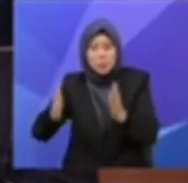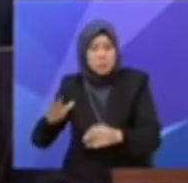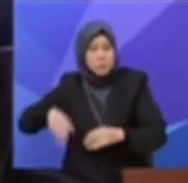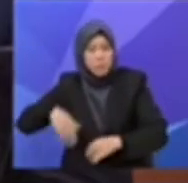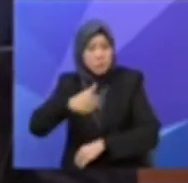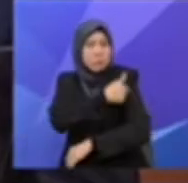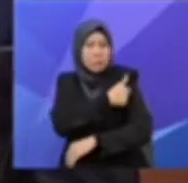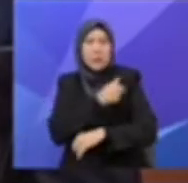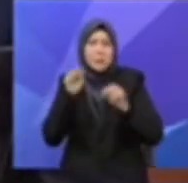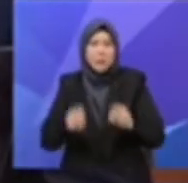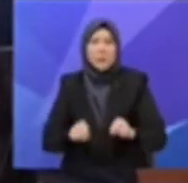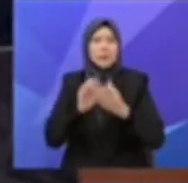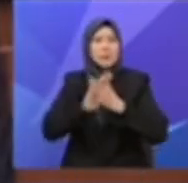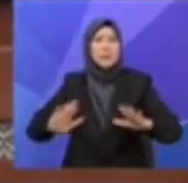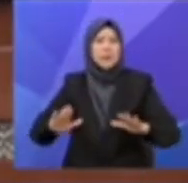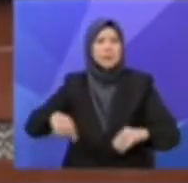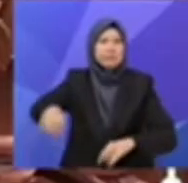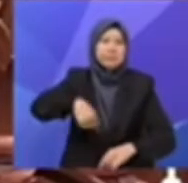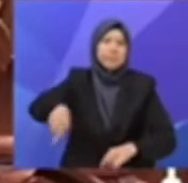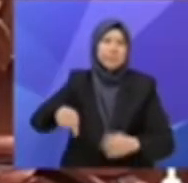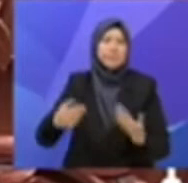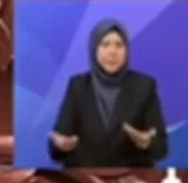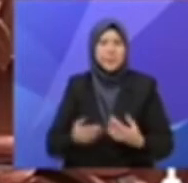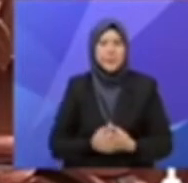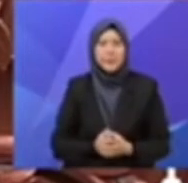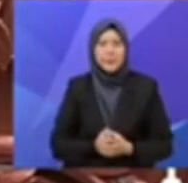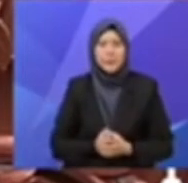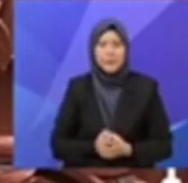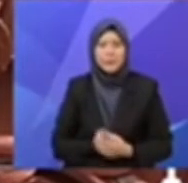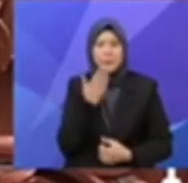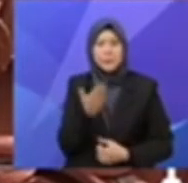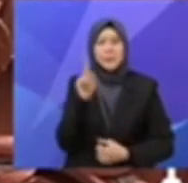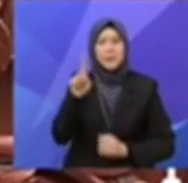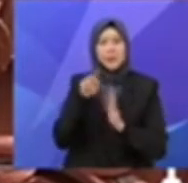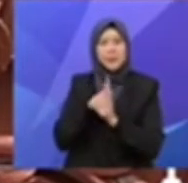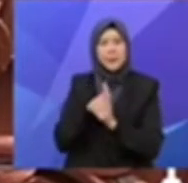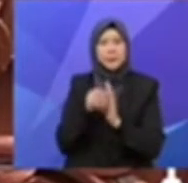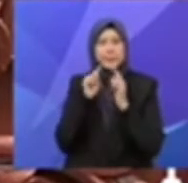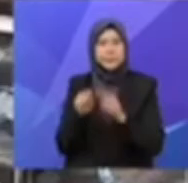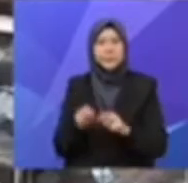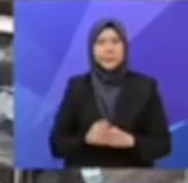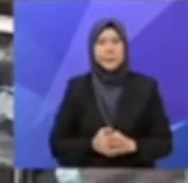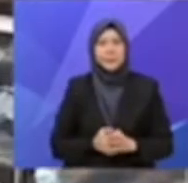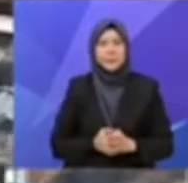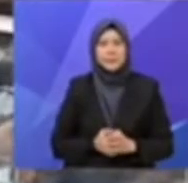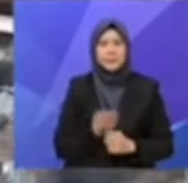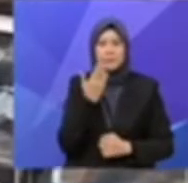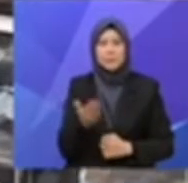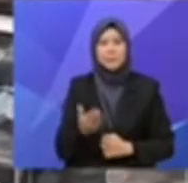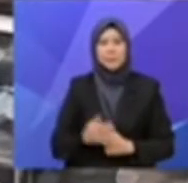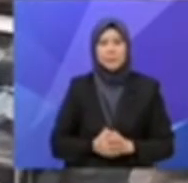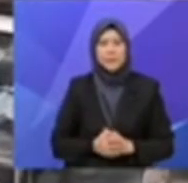dapat dijamin Terima kasih pilih yang berwarna menteri satu menit enggak sih yang mau man